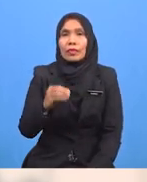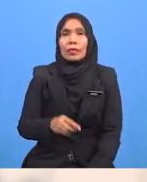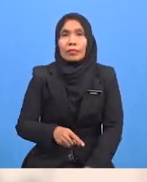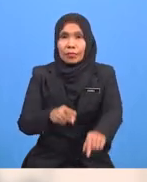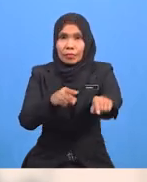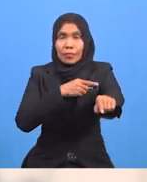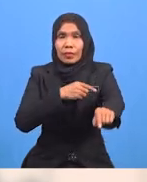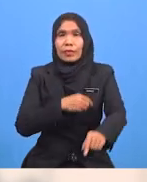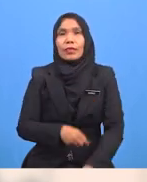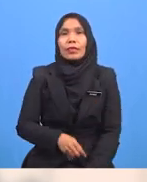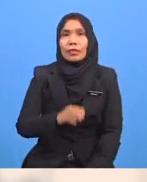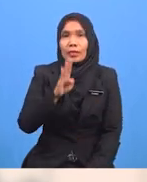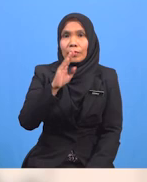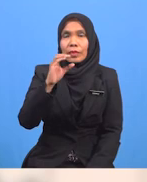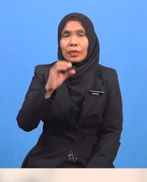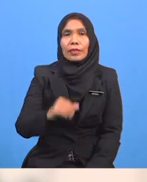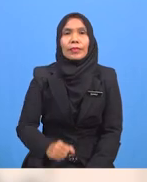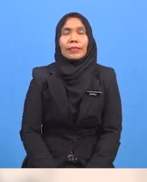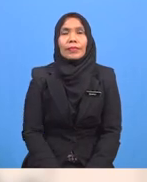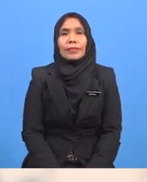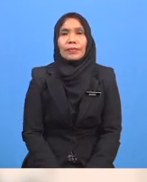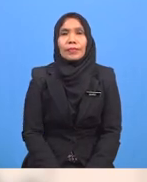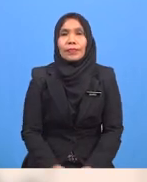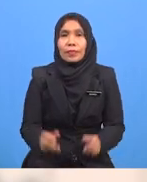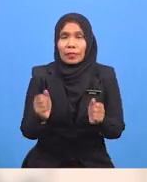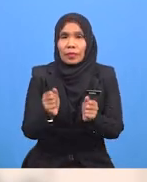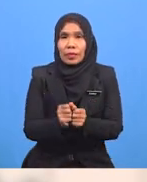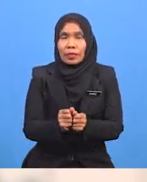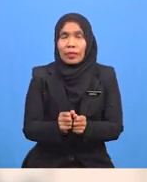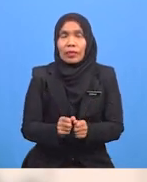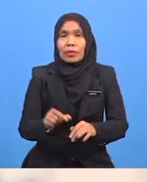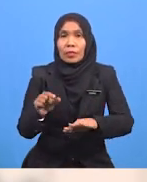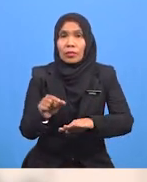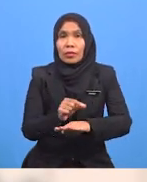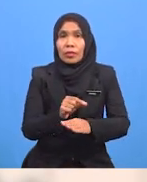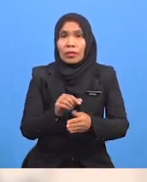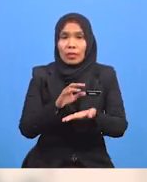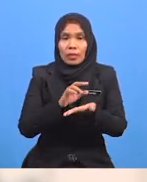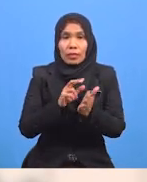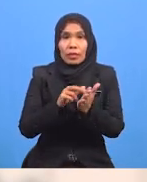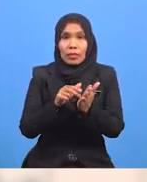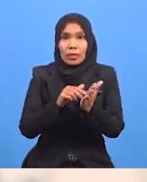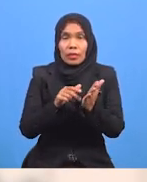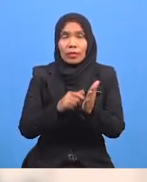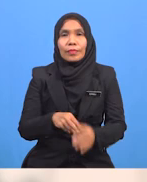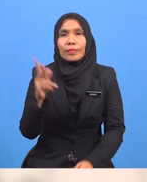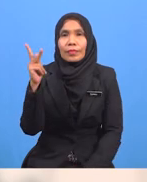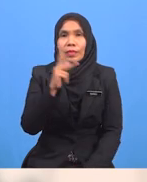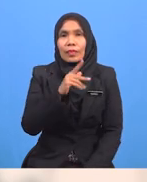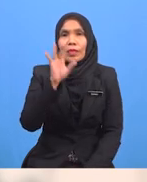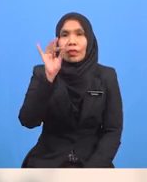dalam rumus luas segitiga di bawah dengan menggunakan kalkulator dharapkan 68